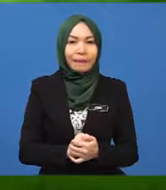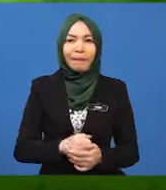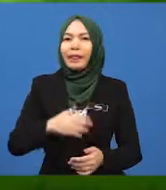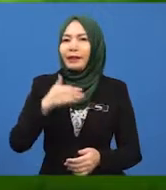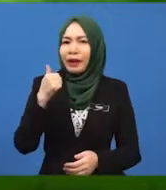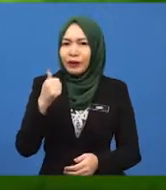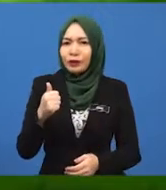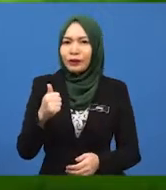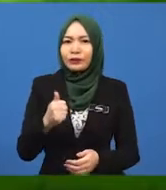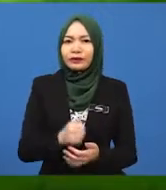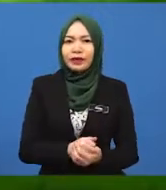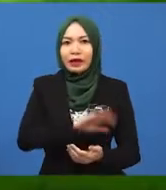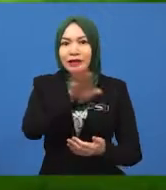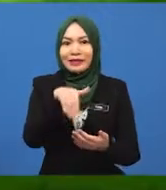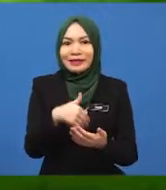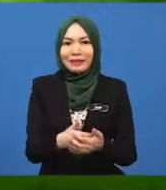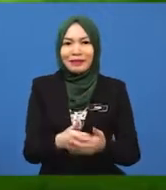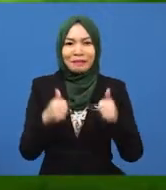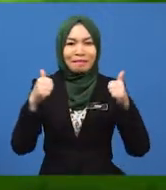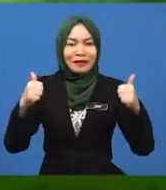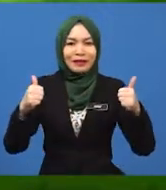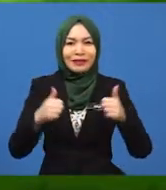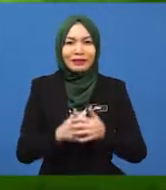Bagus murid-murid, anda semua hebat.